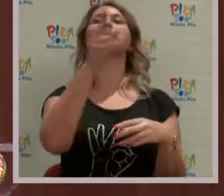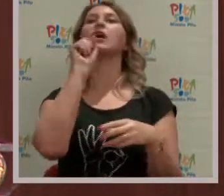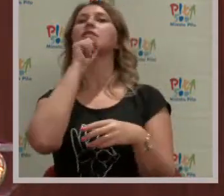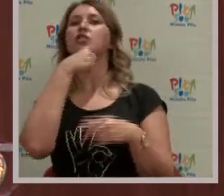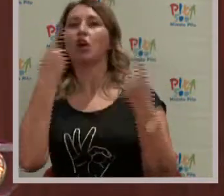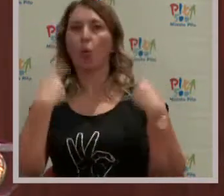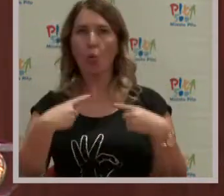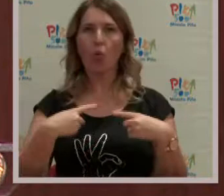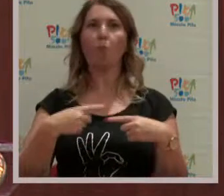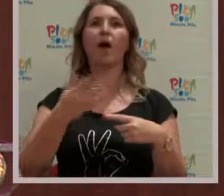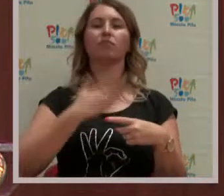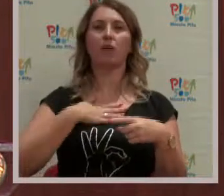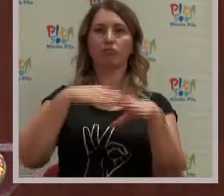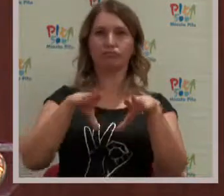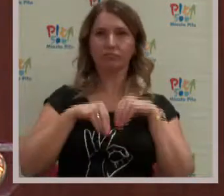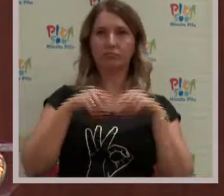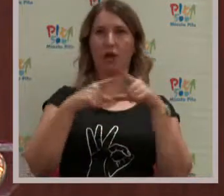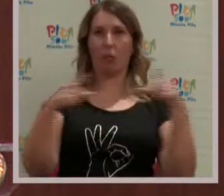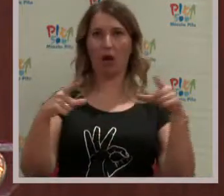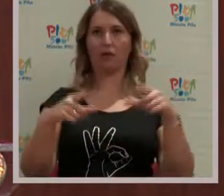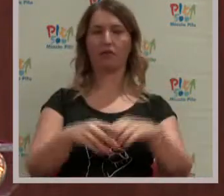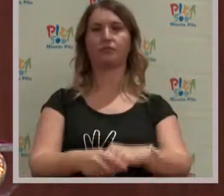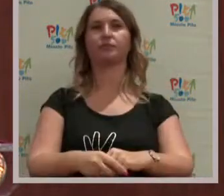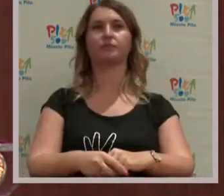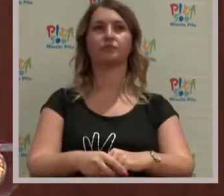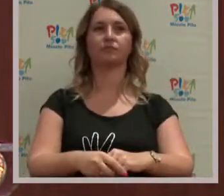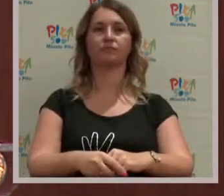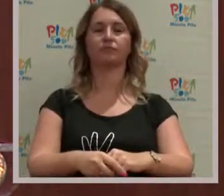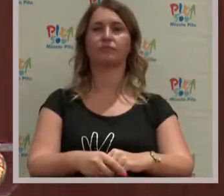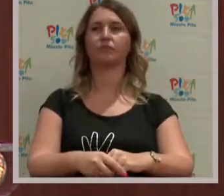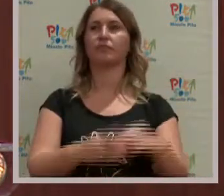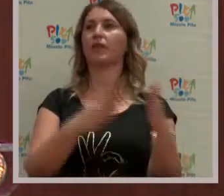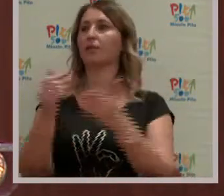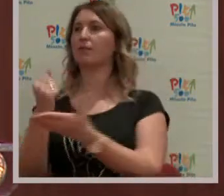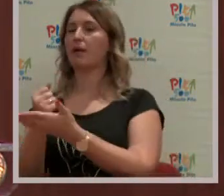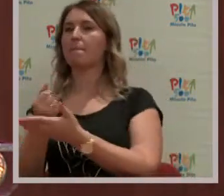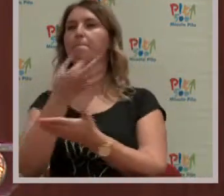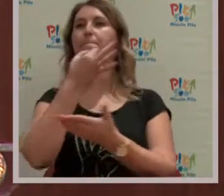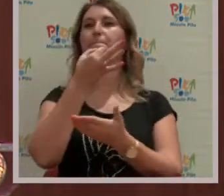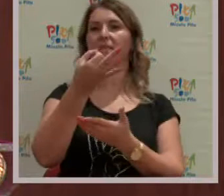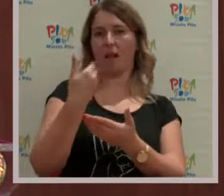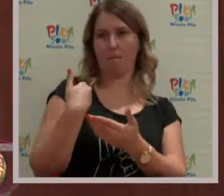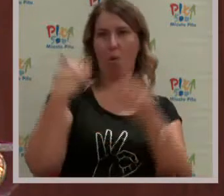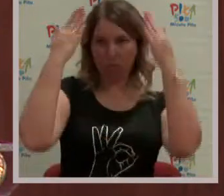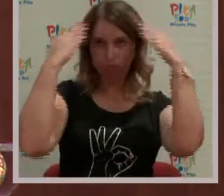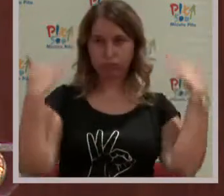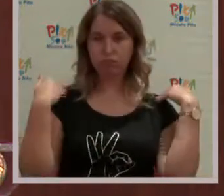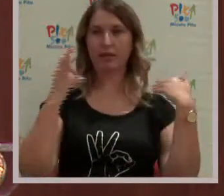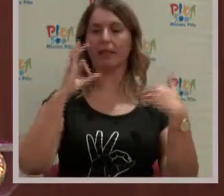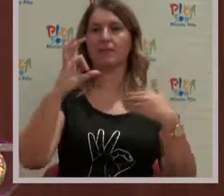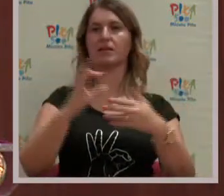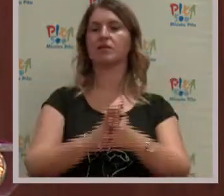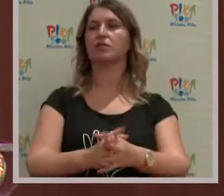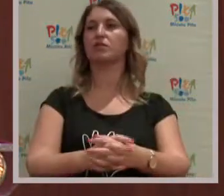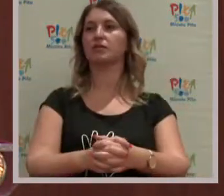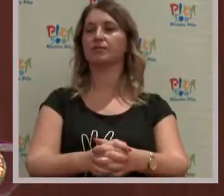w kieszeni. Było też pytanie o szpital specjalistyczny, ja powiem